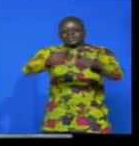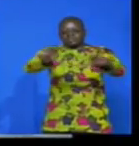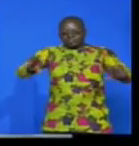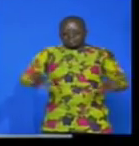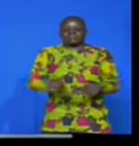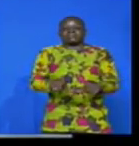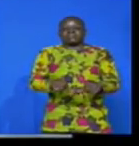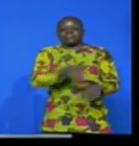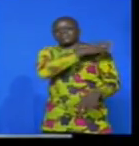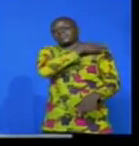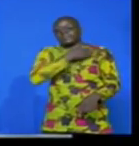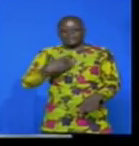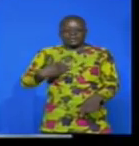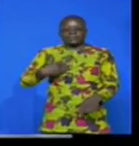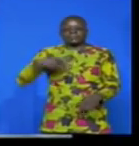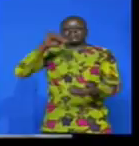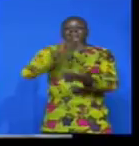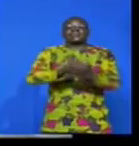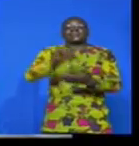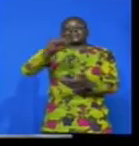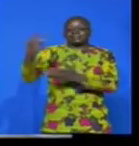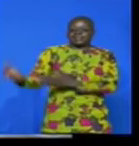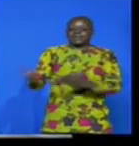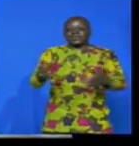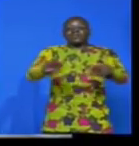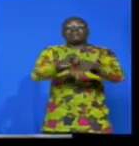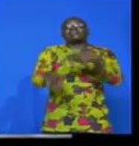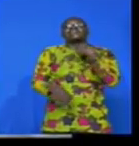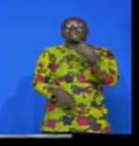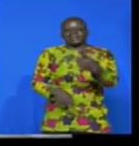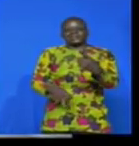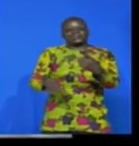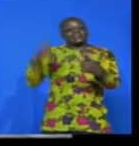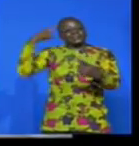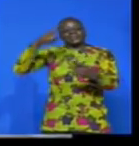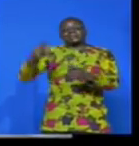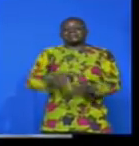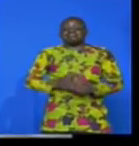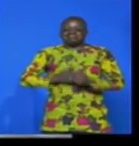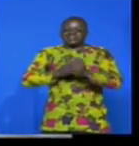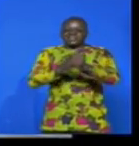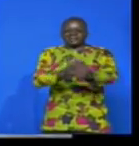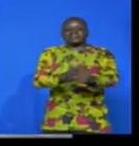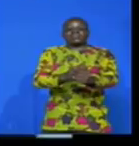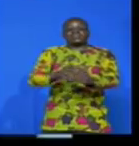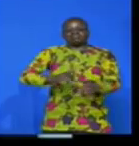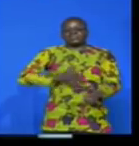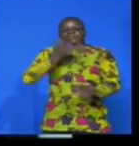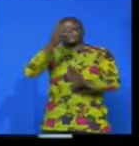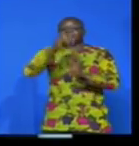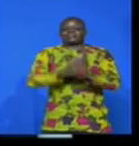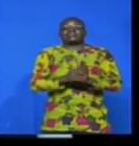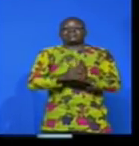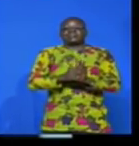Et cet apport, comme je l'ai dit, c'est une facilitation, c'est un accompagnement, c'est une sensibilisation. Prévu